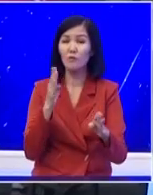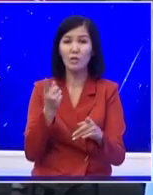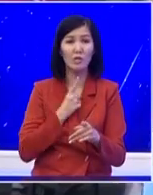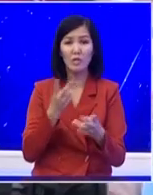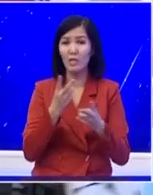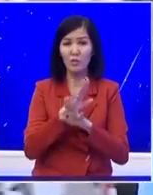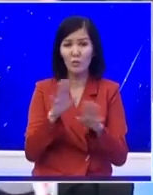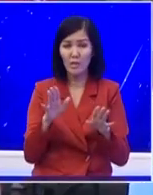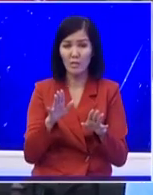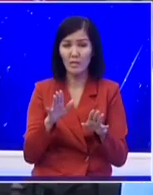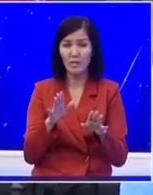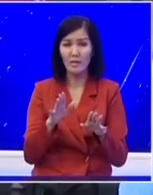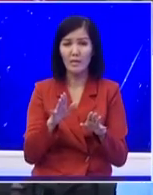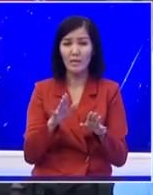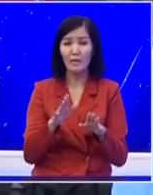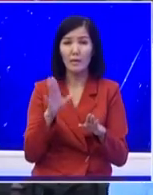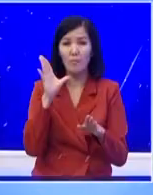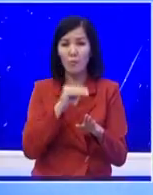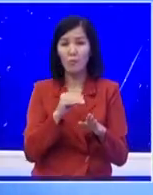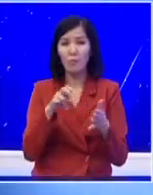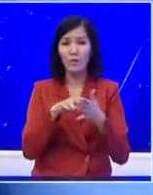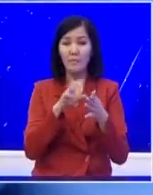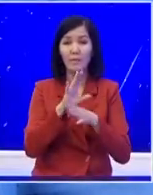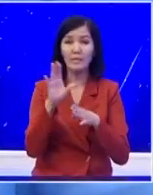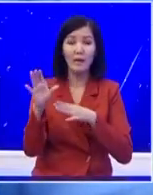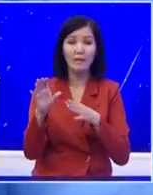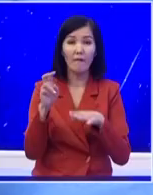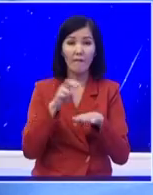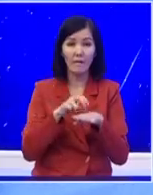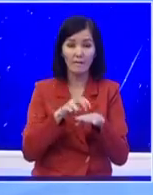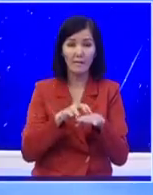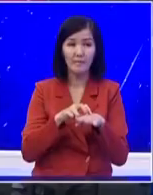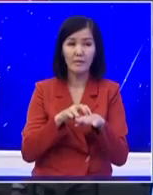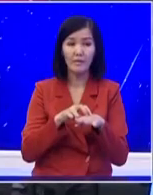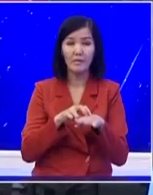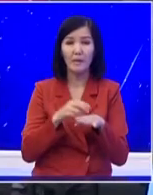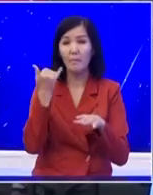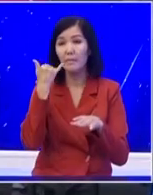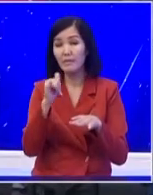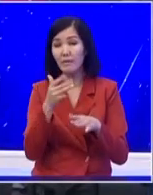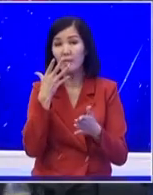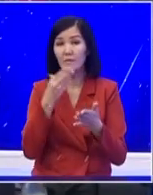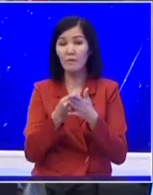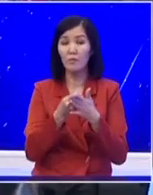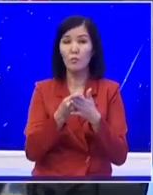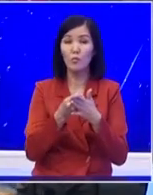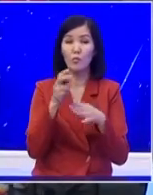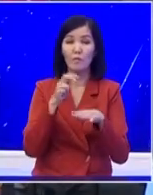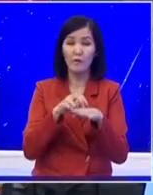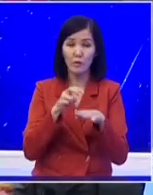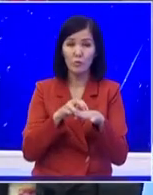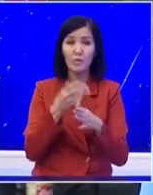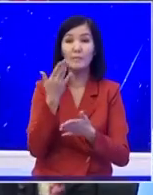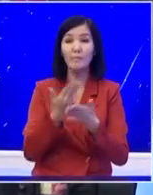очереди, столпотворение создавать. Они могут написать своему врачу на WhatsApp, все мессенджеры, или позвонить своему участковым врачам,